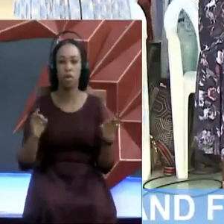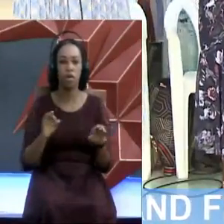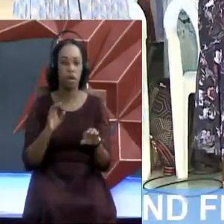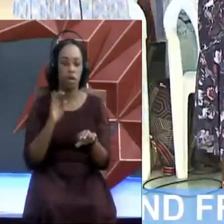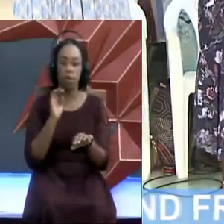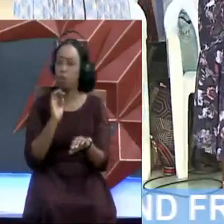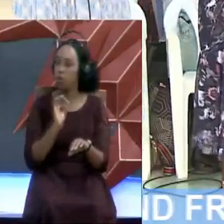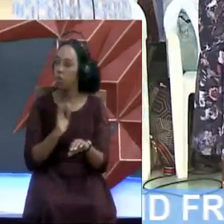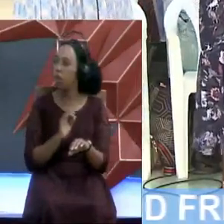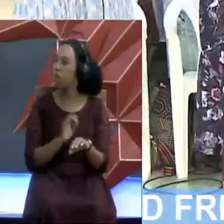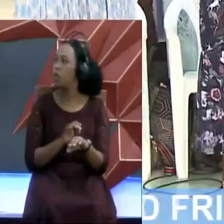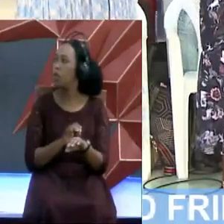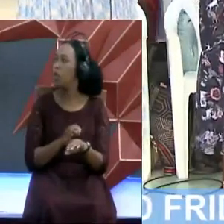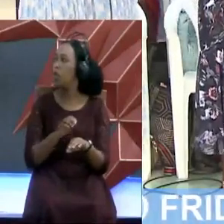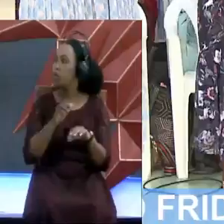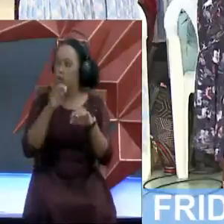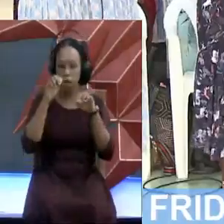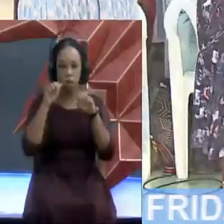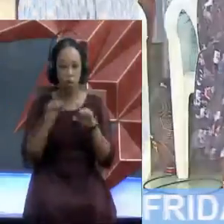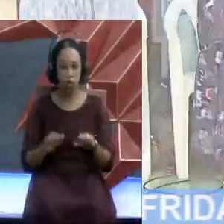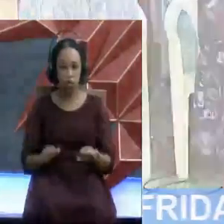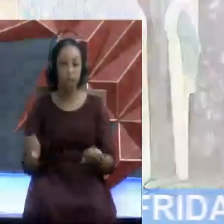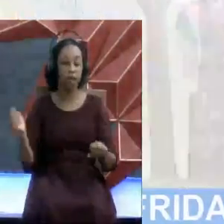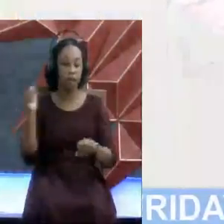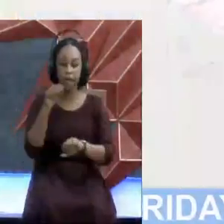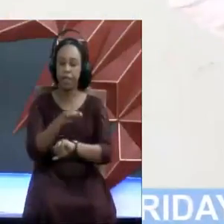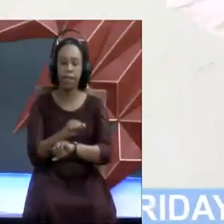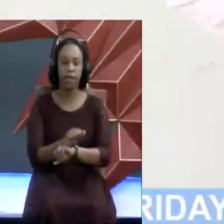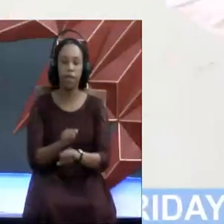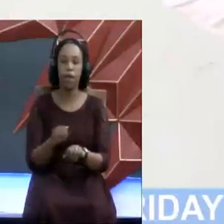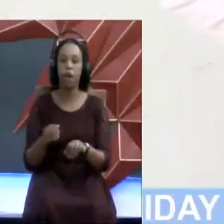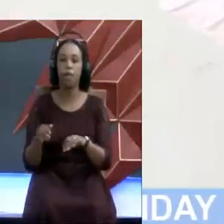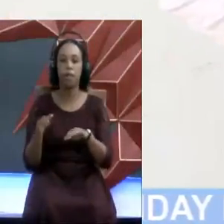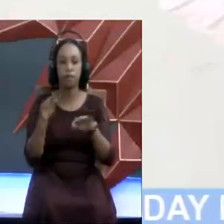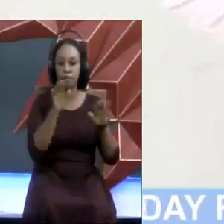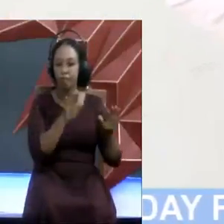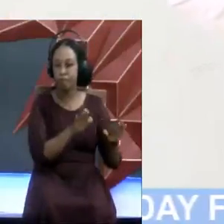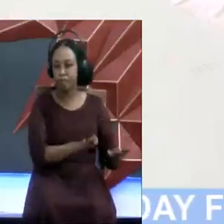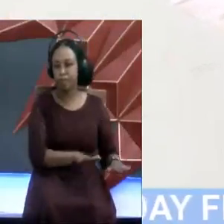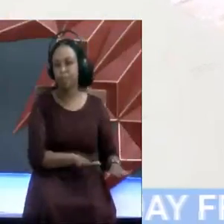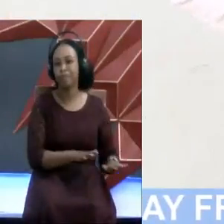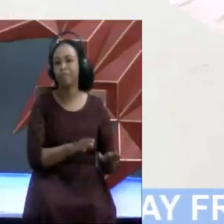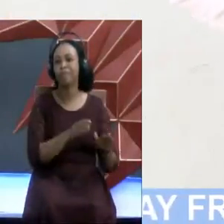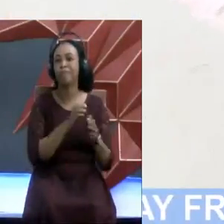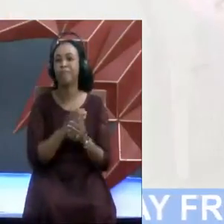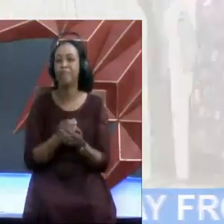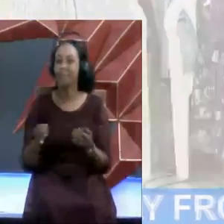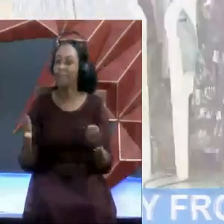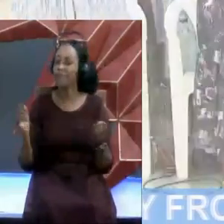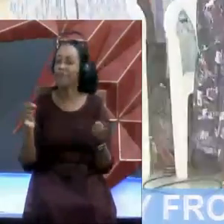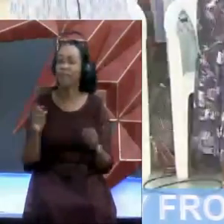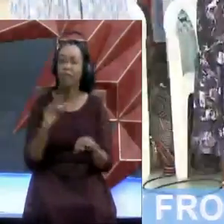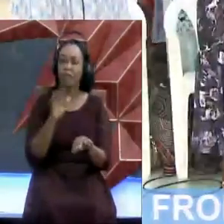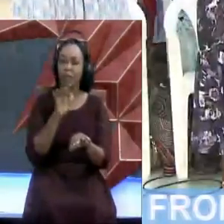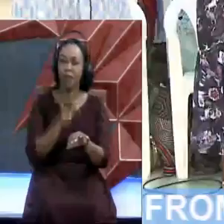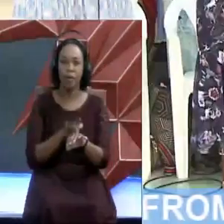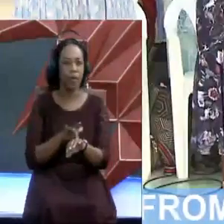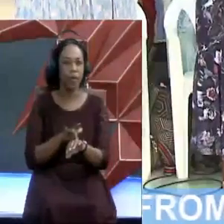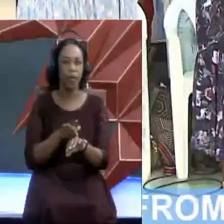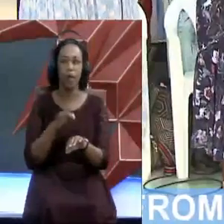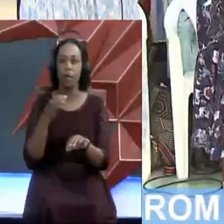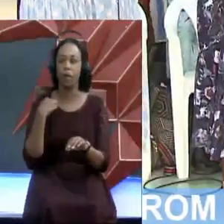wa mauti Shika kwenye Shika kwenye nguo